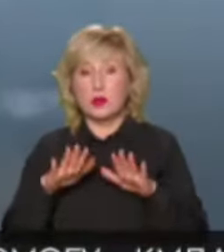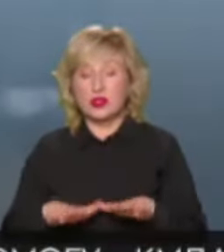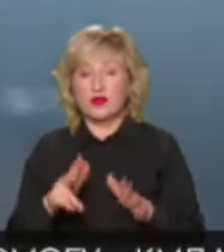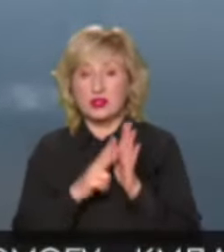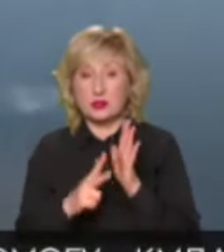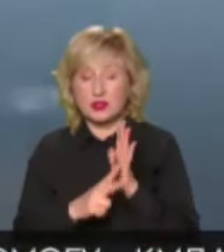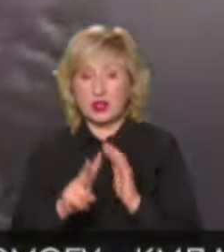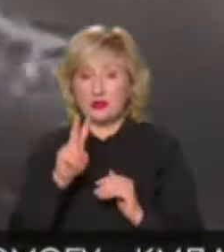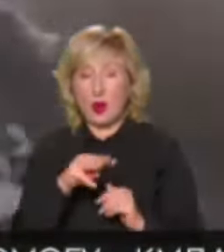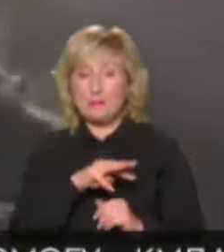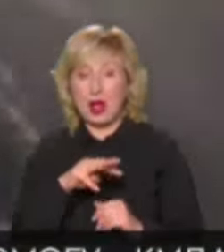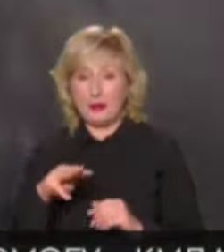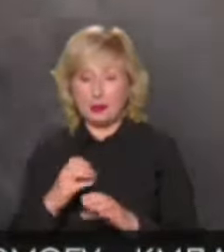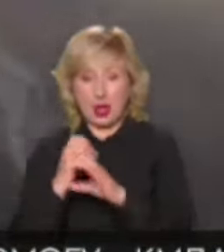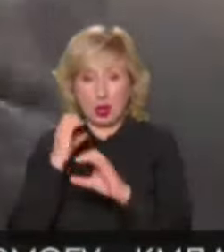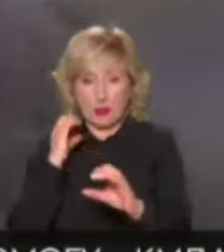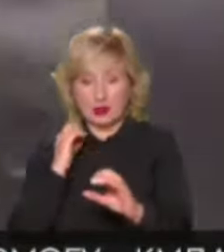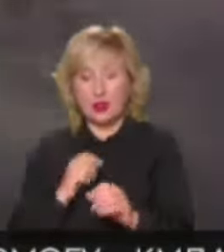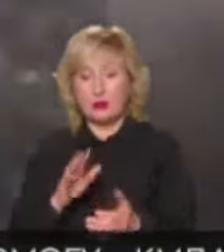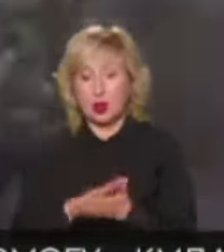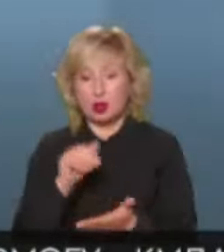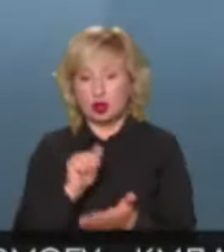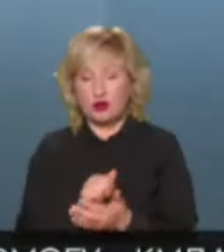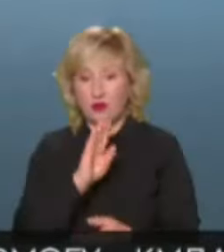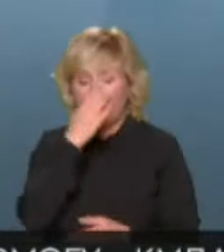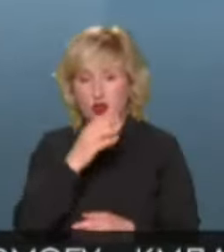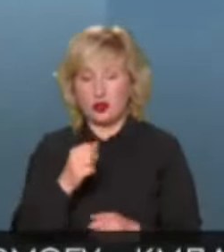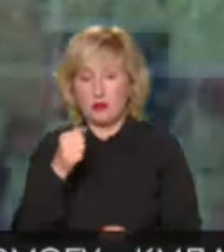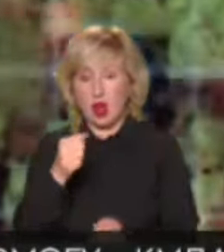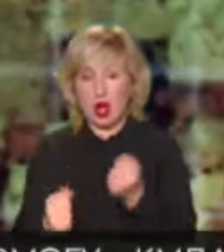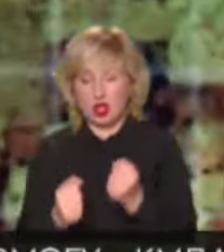82-міліметрового міномета і пошкоджено ворожу бойову машину піхоти.